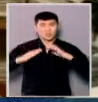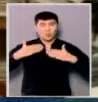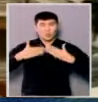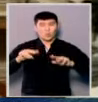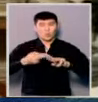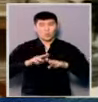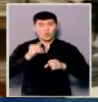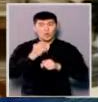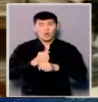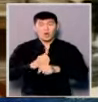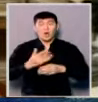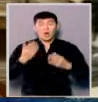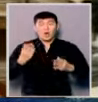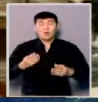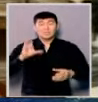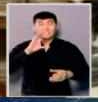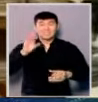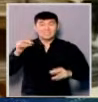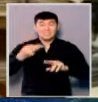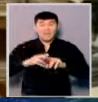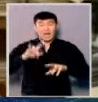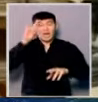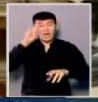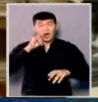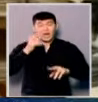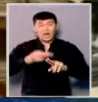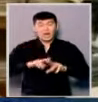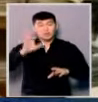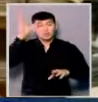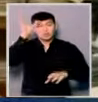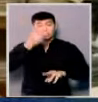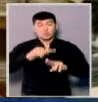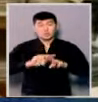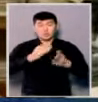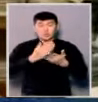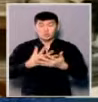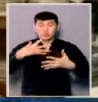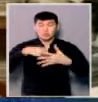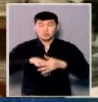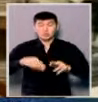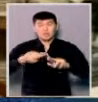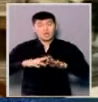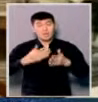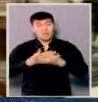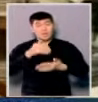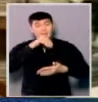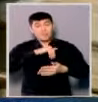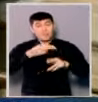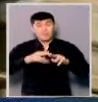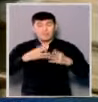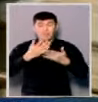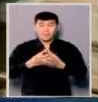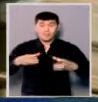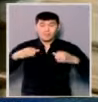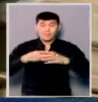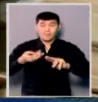горно-металлургический институт. Он советский и казахстанский геолог, доктор геолого-минералогических наук, профессор, академик Национальной